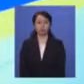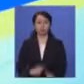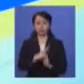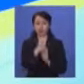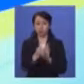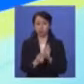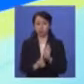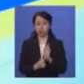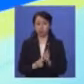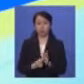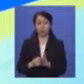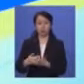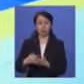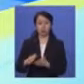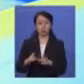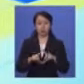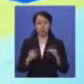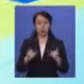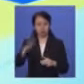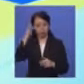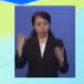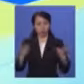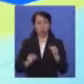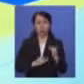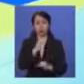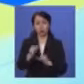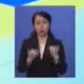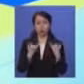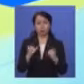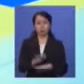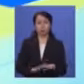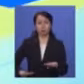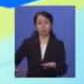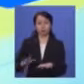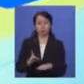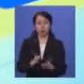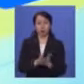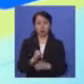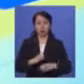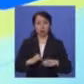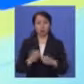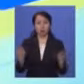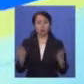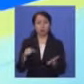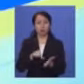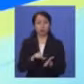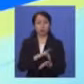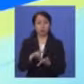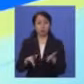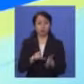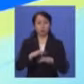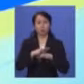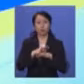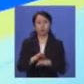Вопросы отчуждения имущества для государственных нужд обсудили сегодня на площадке региональной службы коммуникации. На каких